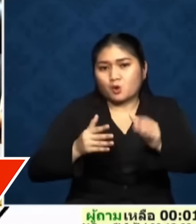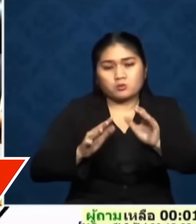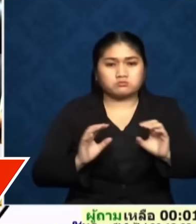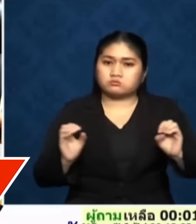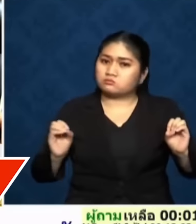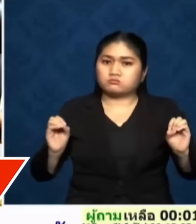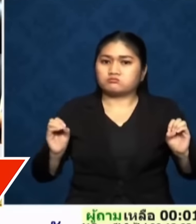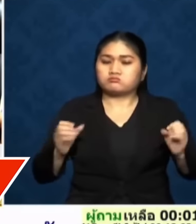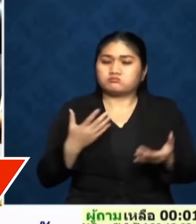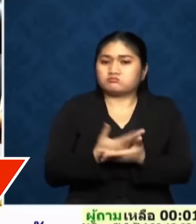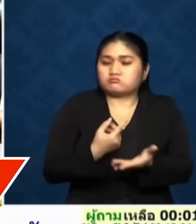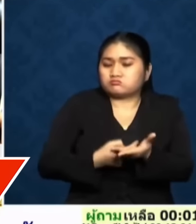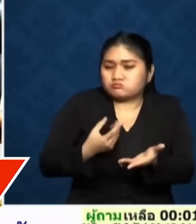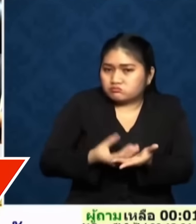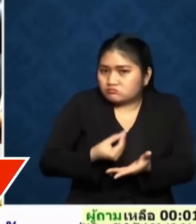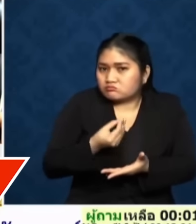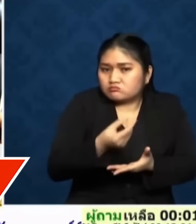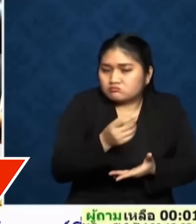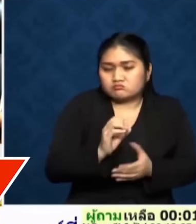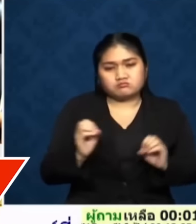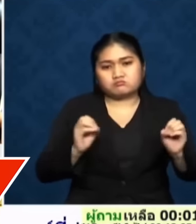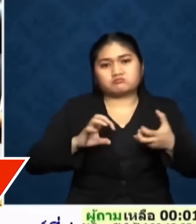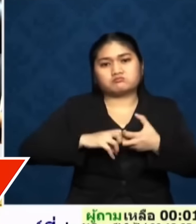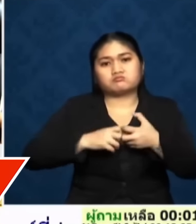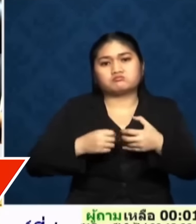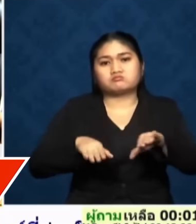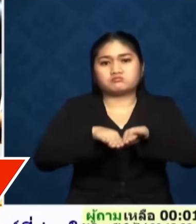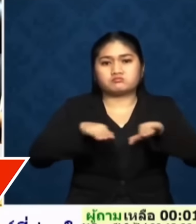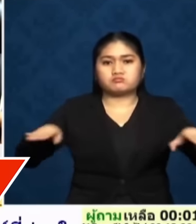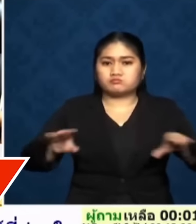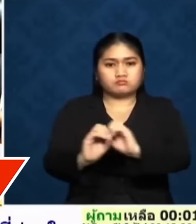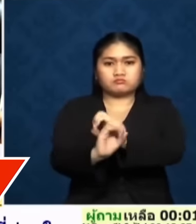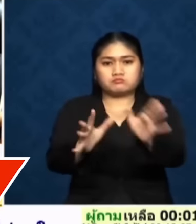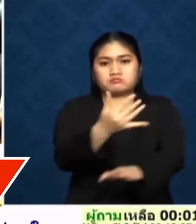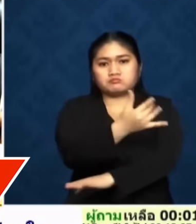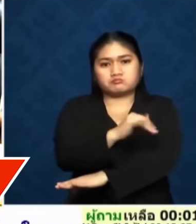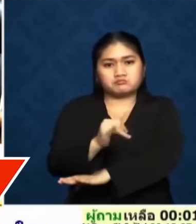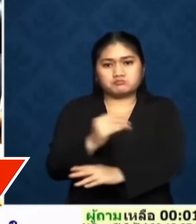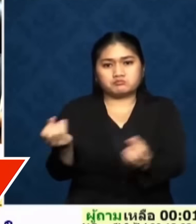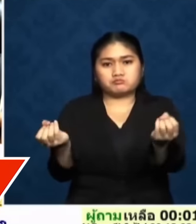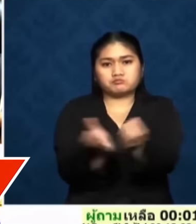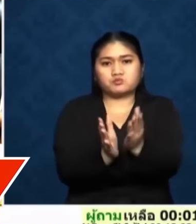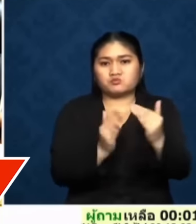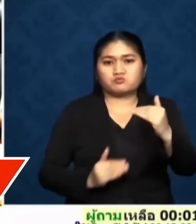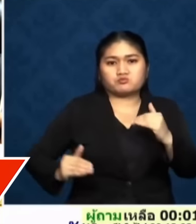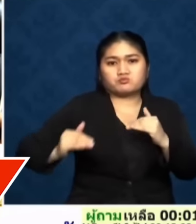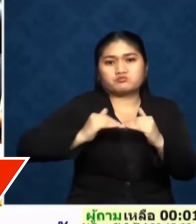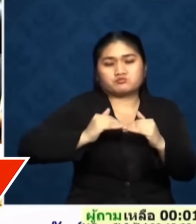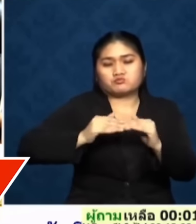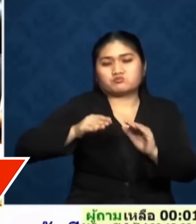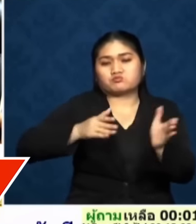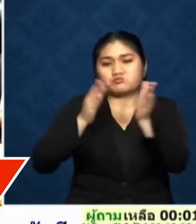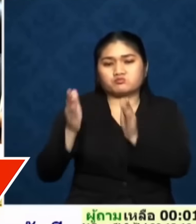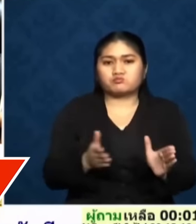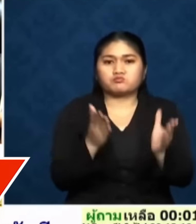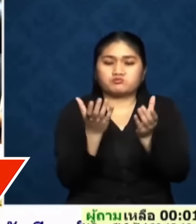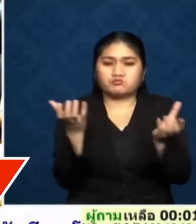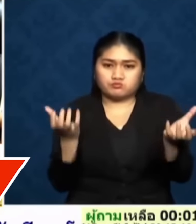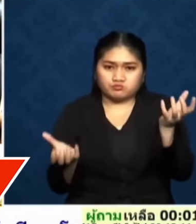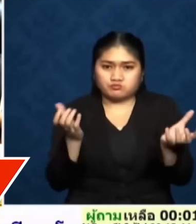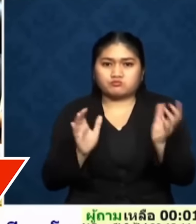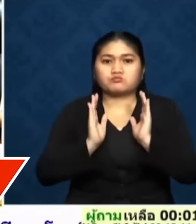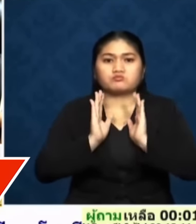อนุญาตให้ประกันตัวก็ยังมีปัญหาเรื่องหลักเกณฑ์ที่ไม่ชัดเจนแน่นอนส่งผลกระทบต่อสิทธิกระบวนการยุติธรรมของประชาชนอย่างต่